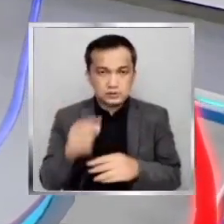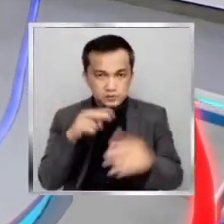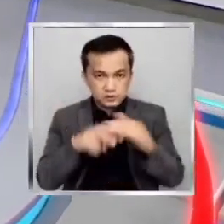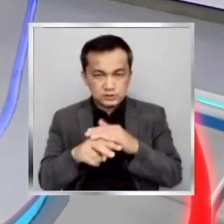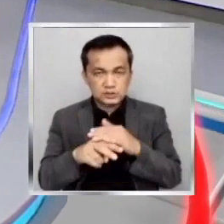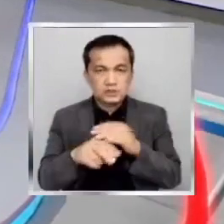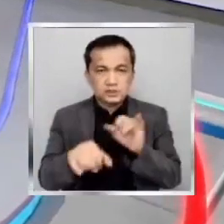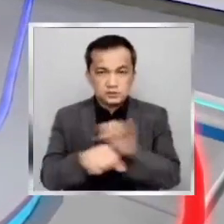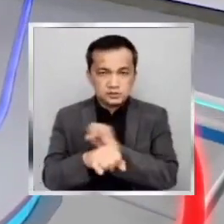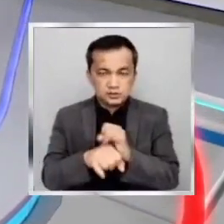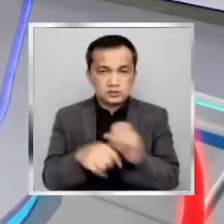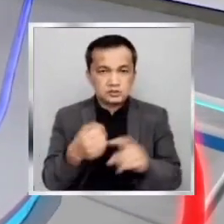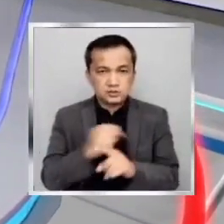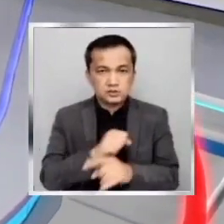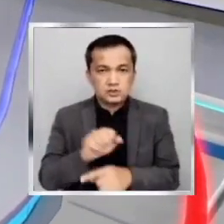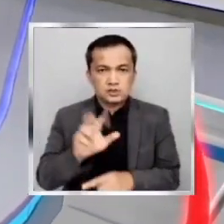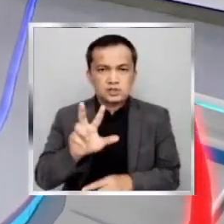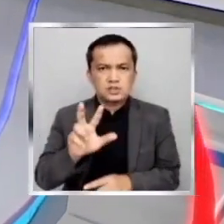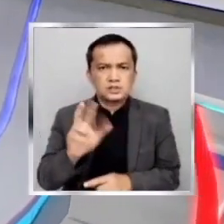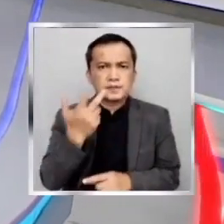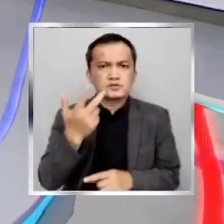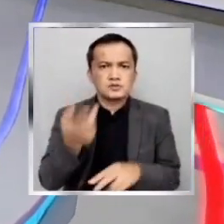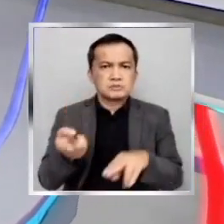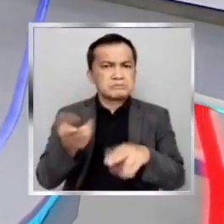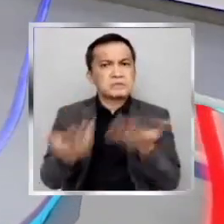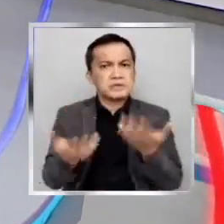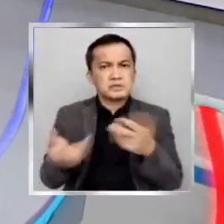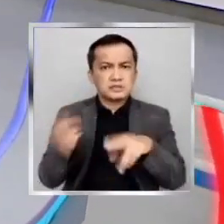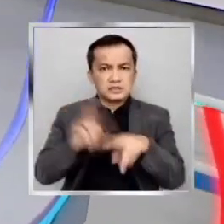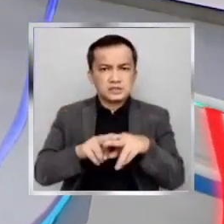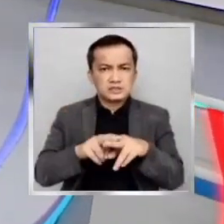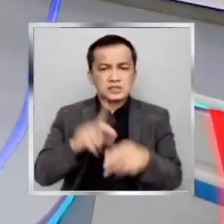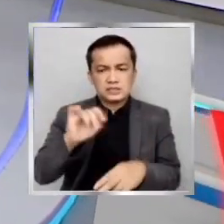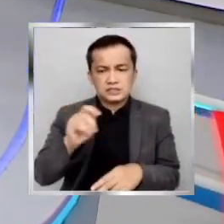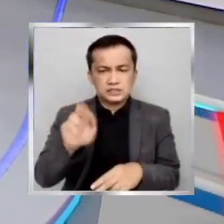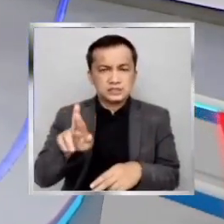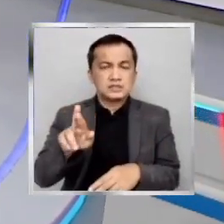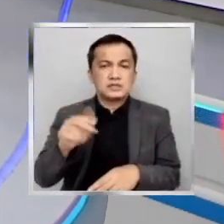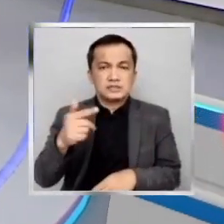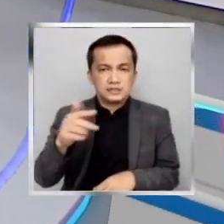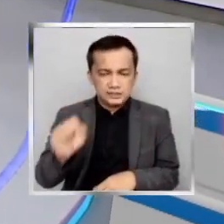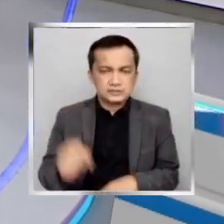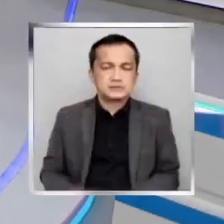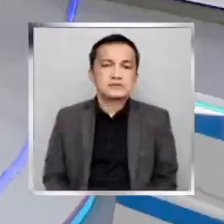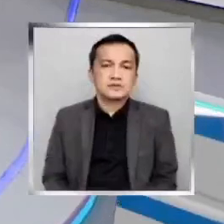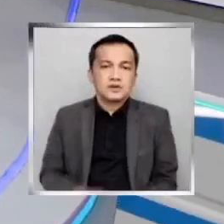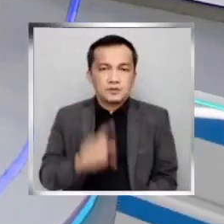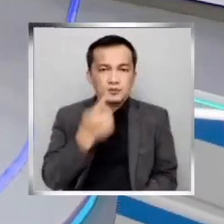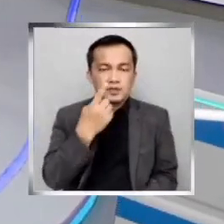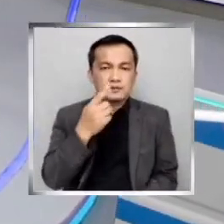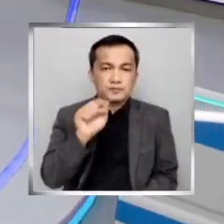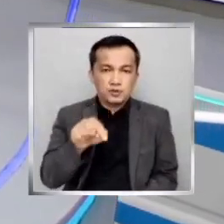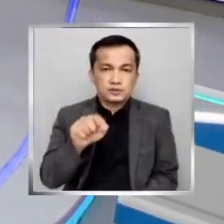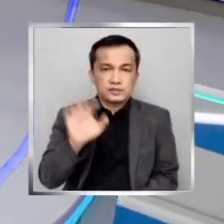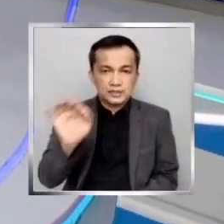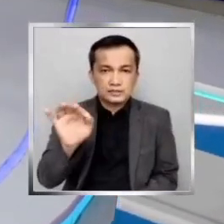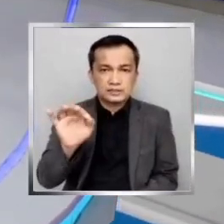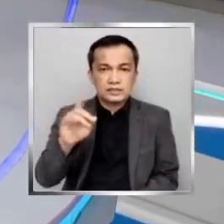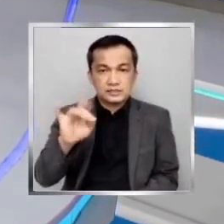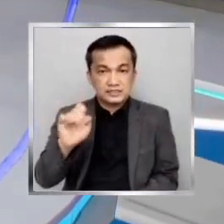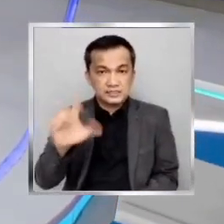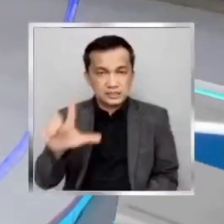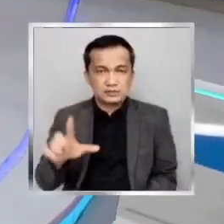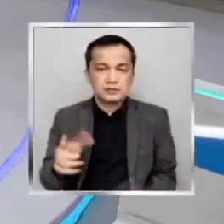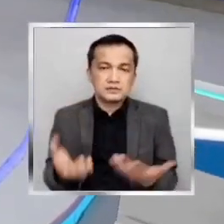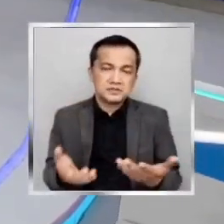source, hanggang 3 pesos ang posibleng dagdag sa kada litro ng gasolina. Hanggang 1 peso and 90 centavos naman sa diesel. Bago